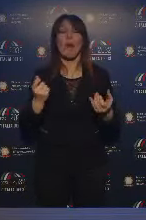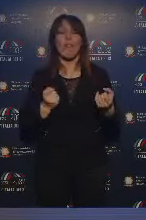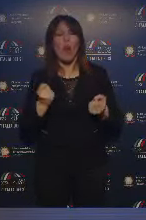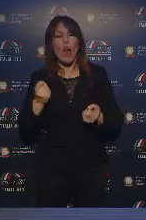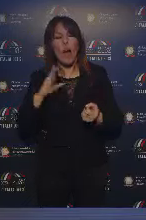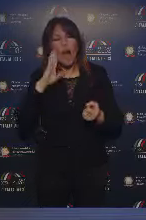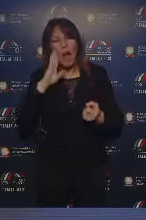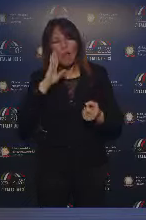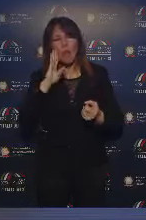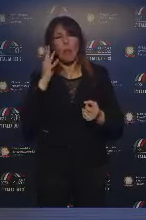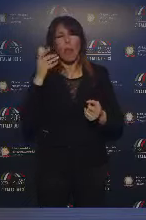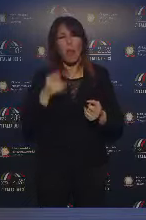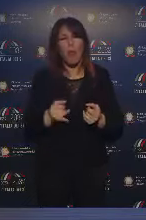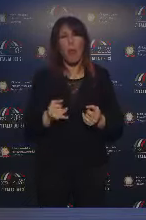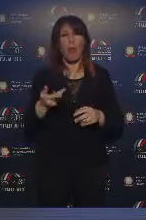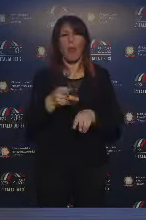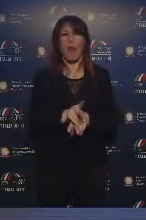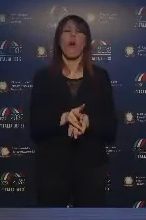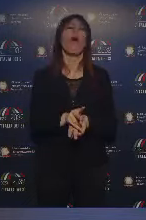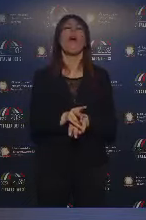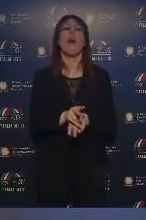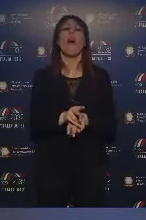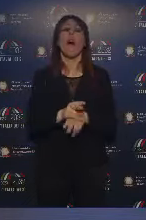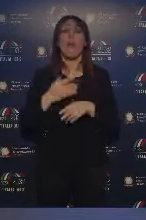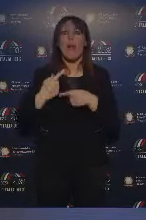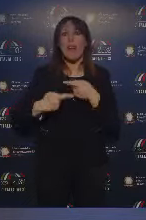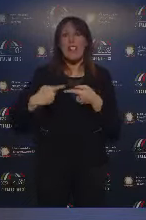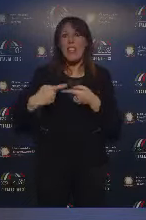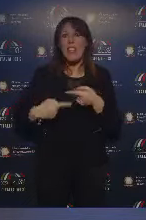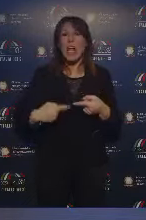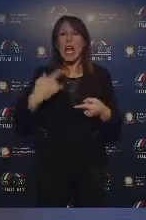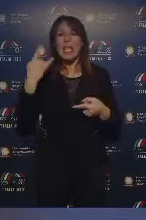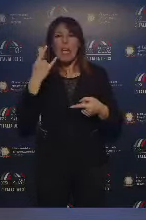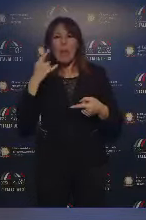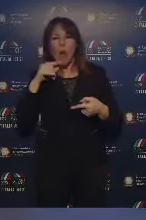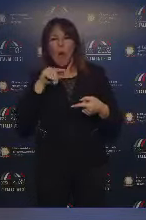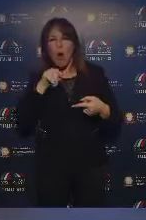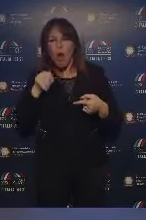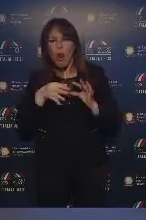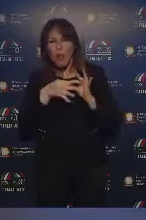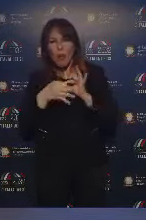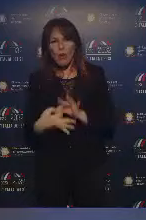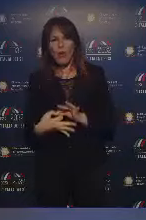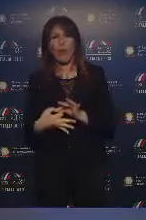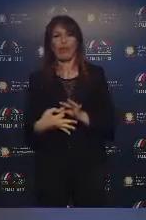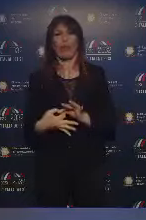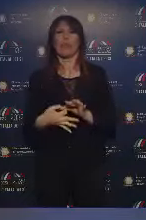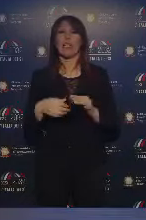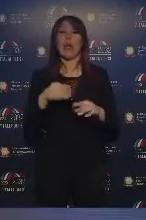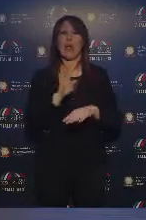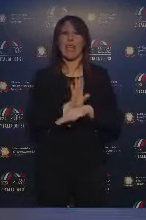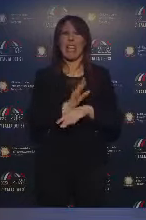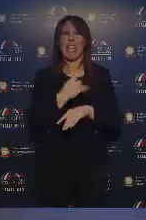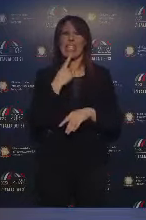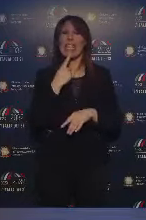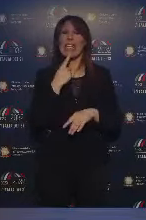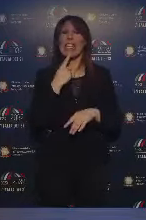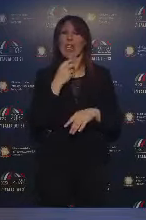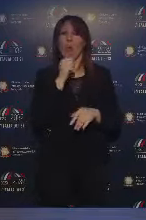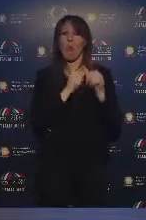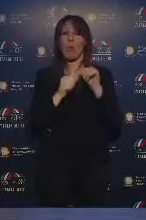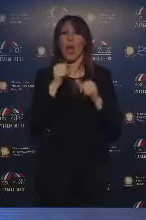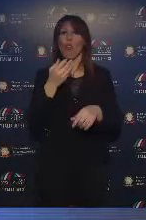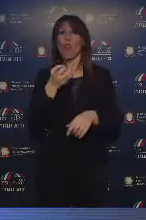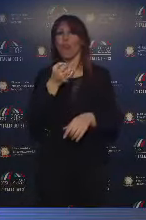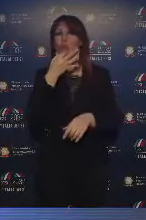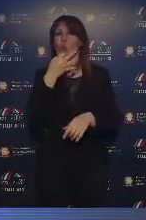letale Perseverare è considerato diabolico quindi Stoppa la patente per chi guida ubriaco o drogato dice è